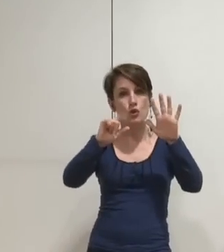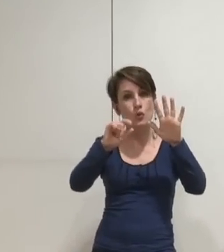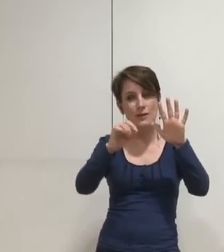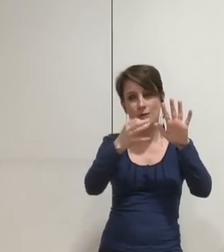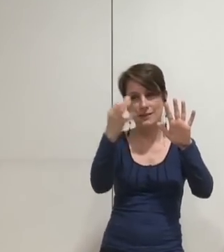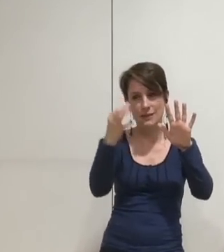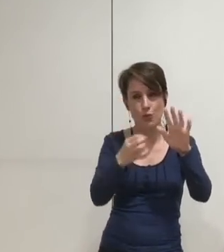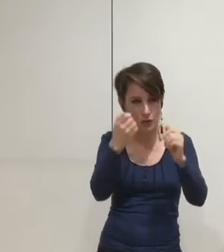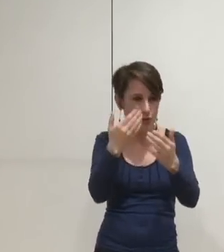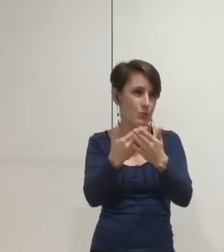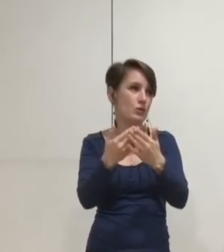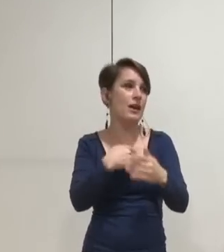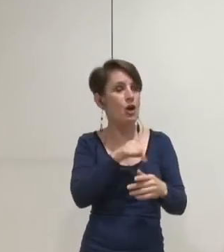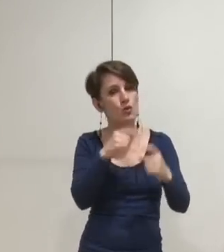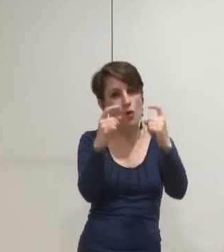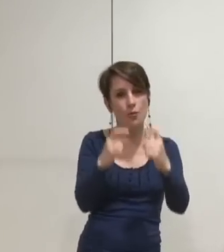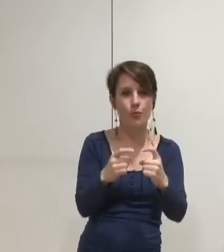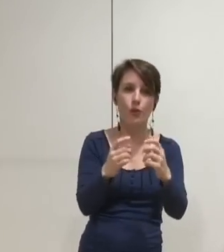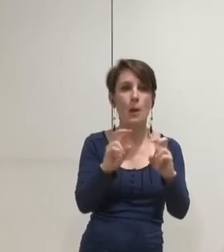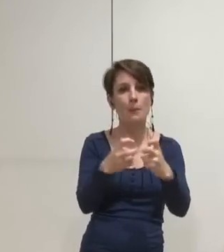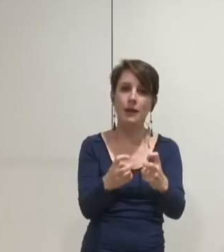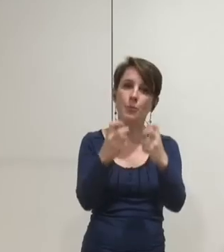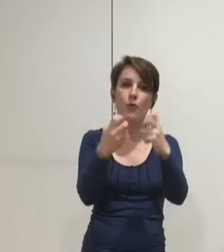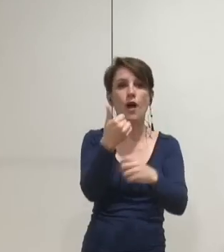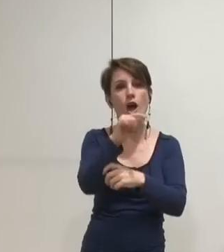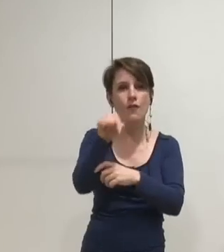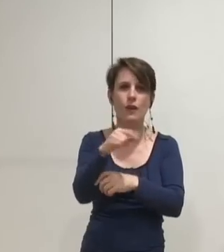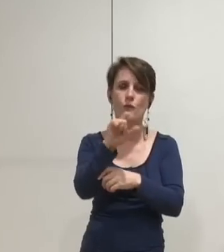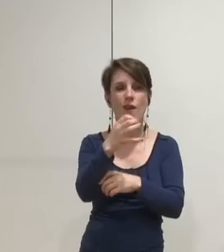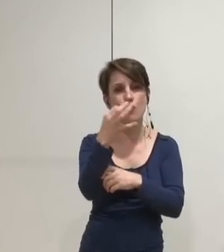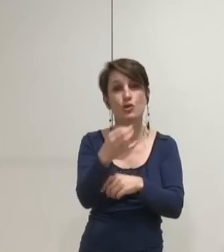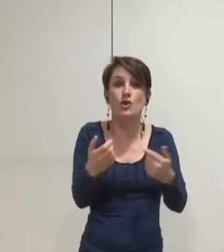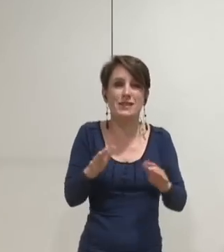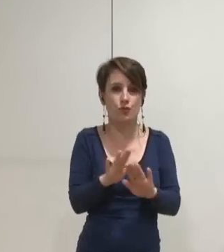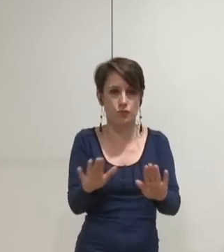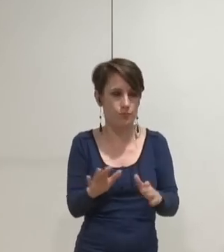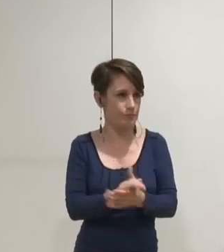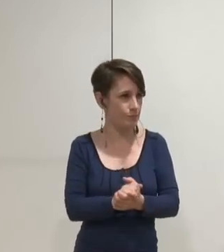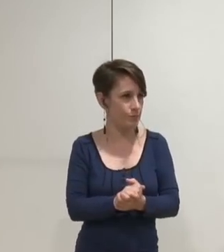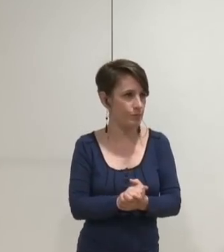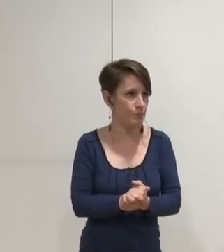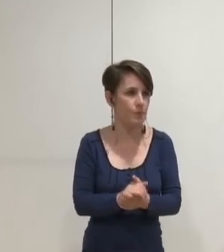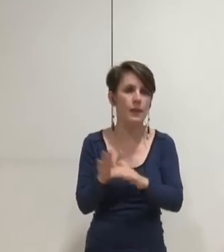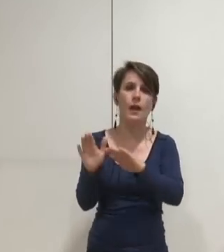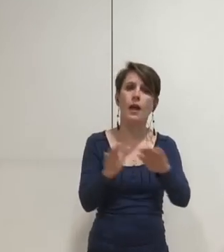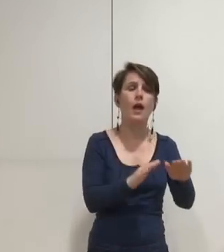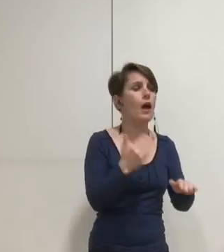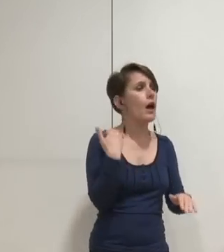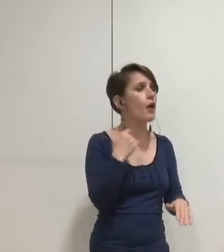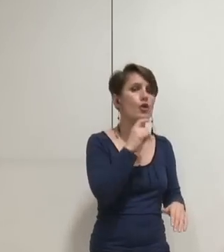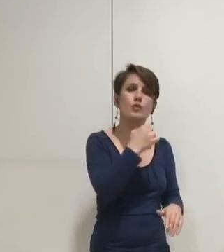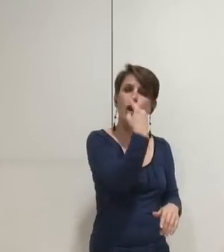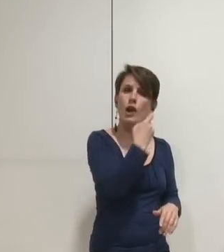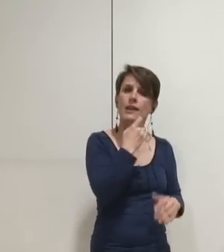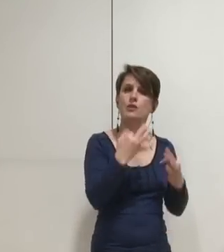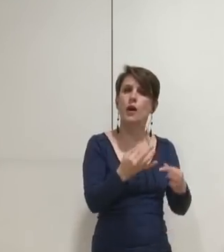je sais pas si vous m'avez suivi euh ensuite pour répondre à propos du du bio euh vous voyez